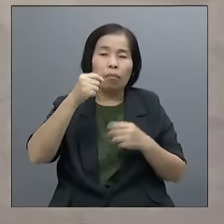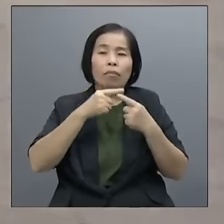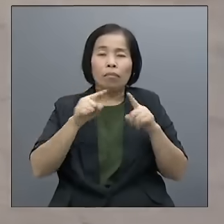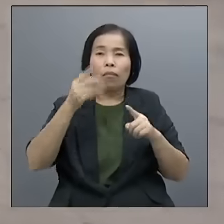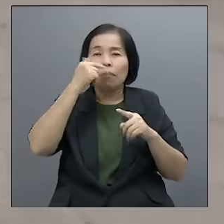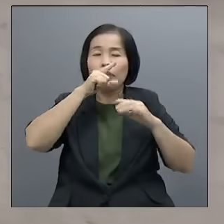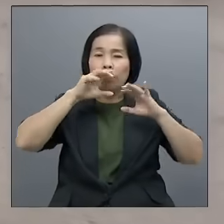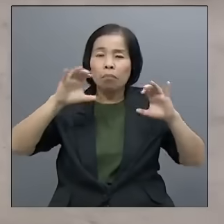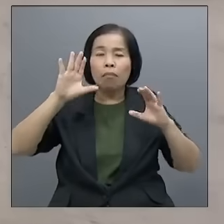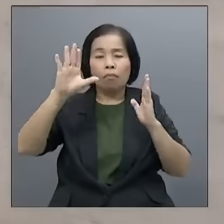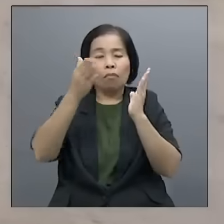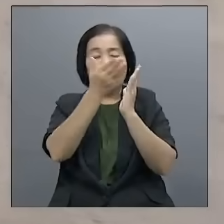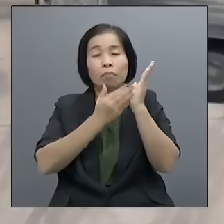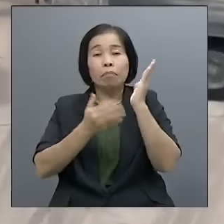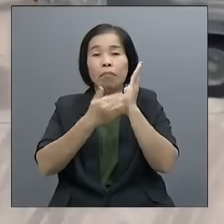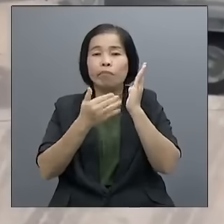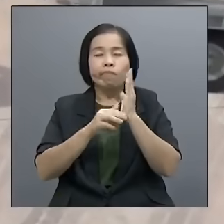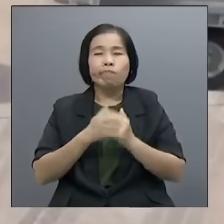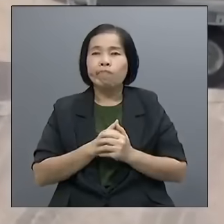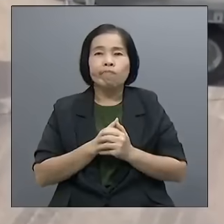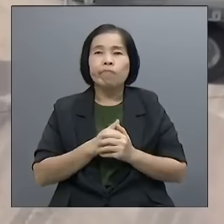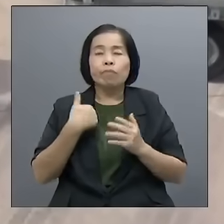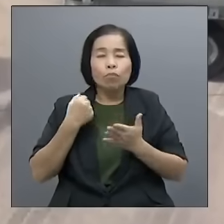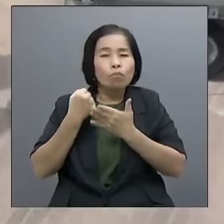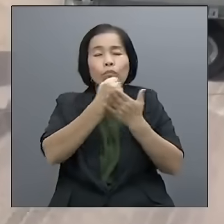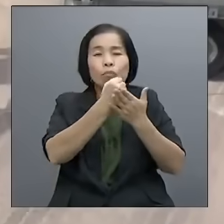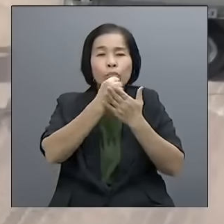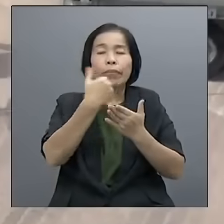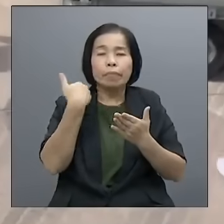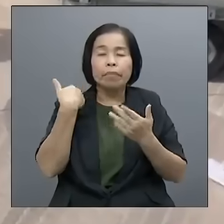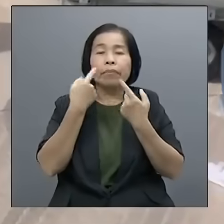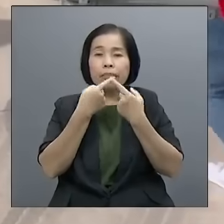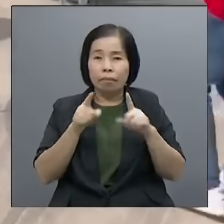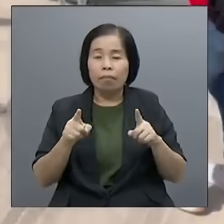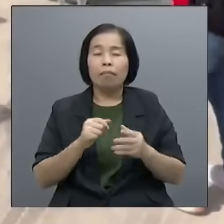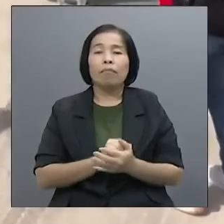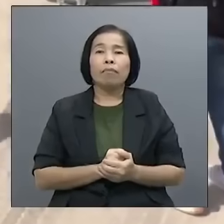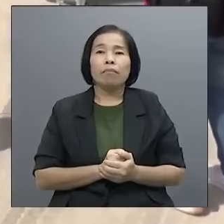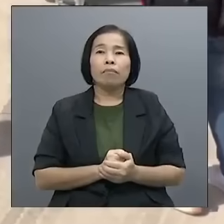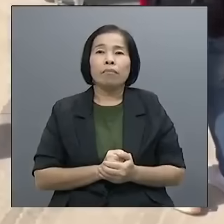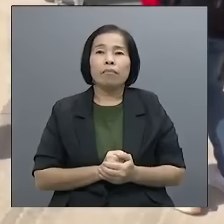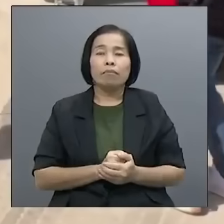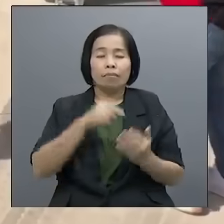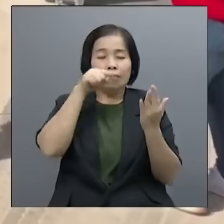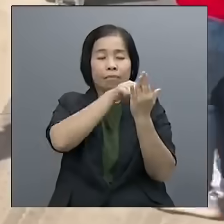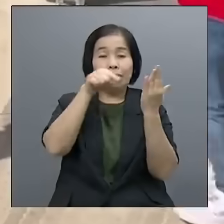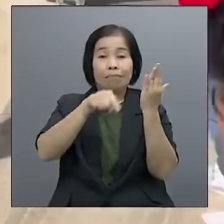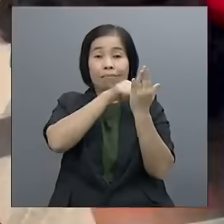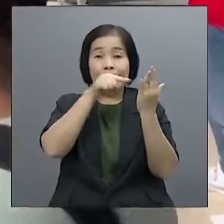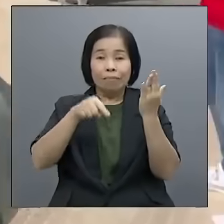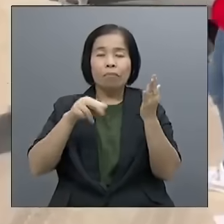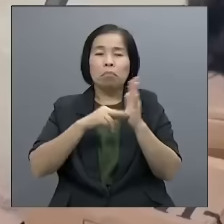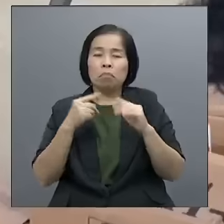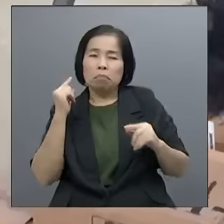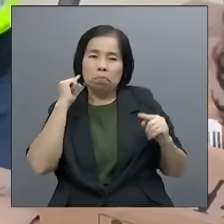ฐบาลฝั่งตะวันตกเริ่มทยอยลำเลียงความช่วยเหลือมาให้แต่สิ่งหนึ่งที่ปฏิเสธไม่ได้นั่นคือทั้งสองฝ่ายขาดความไว้เนื้อ